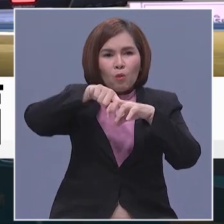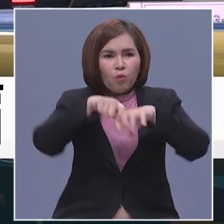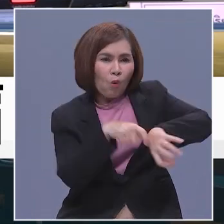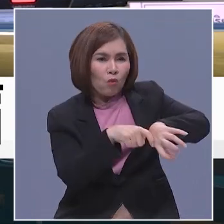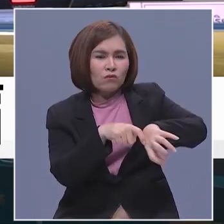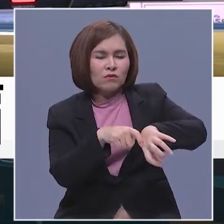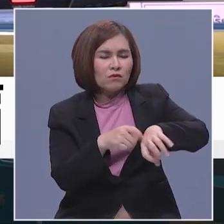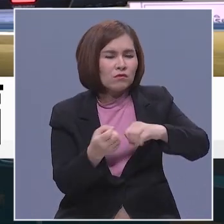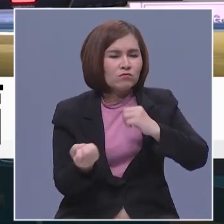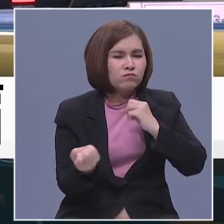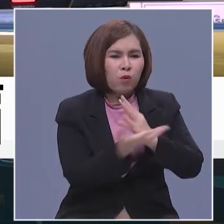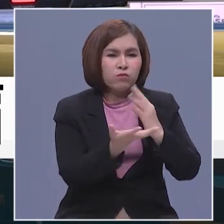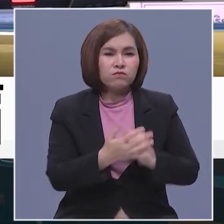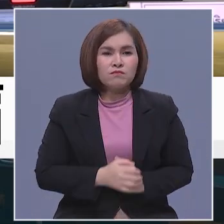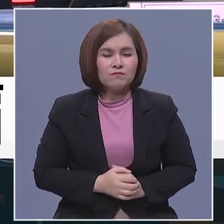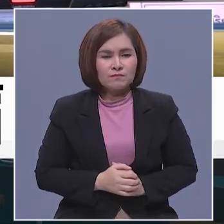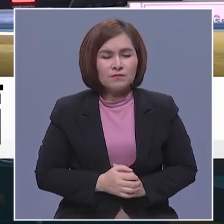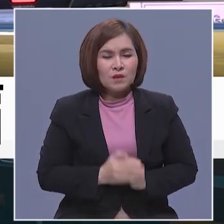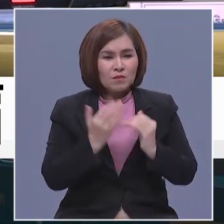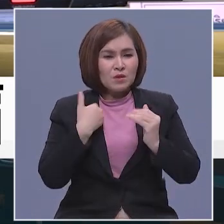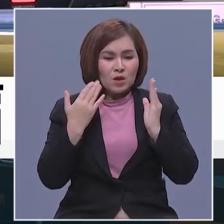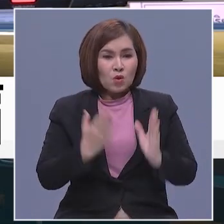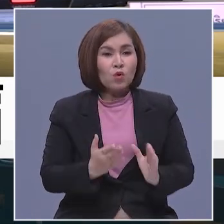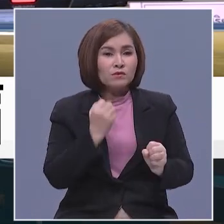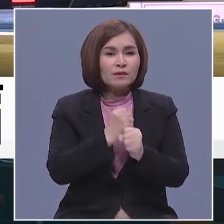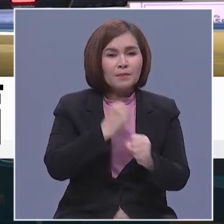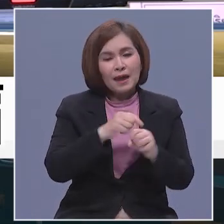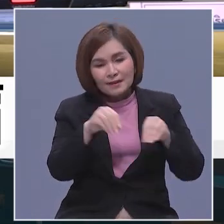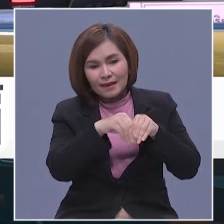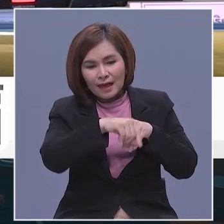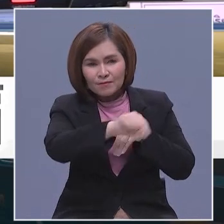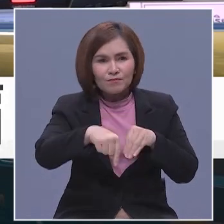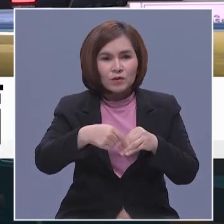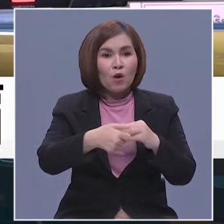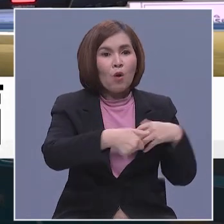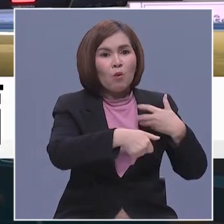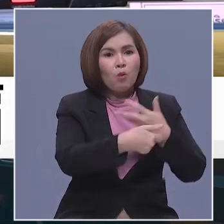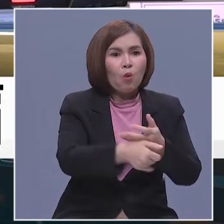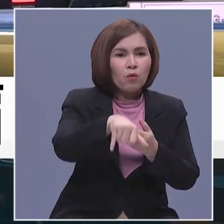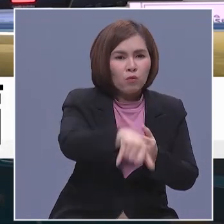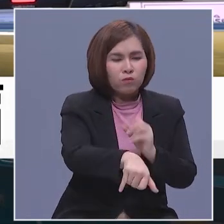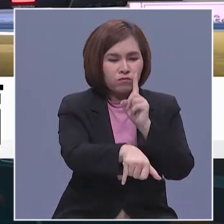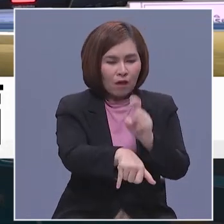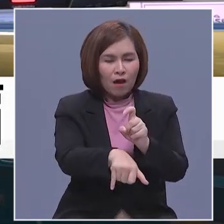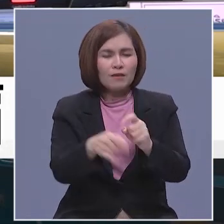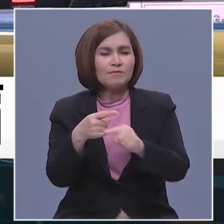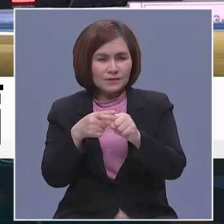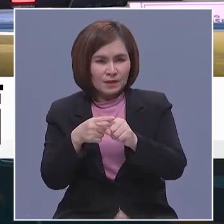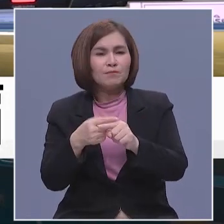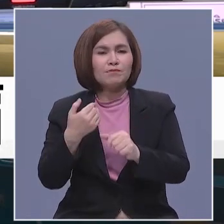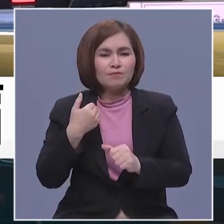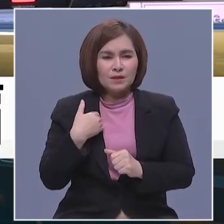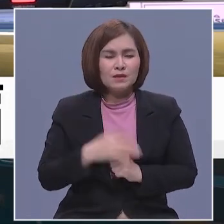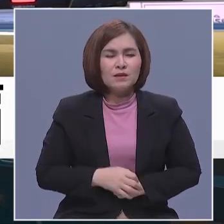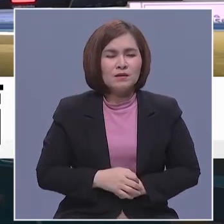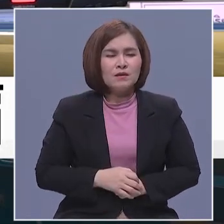ภายในพื้นที่ก่อสร้างเป็นเหตุให้คนงานก่อสร้างที่ปฏิบัติงานอยู่ข้างล่างเสียชีวิต1คนเจ็บ1คน ครับ จึงสั่งการ